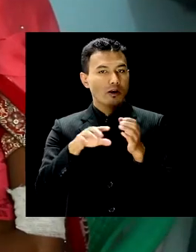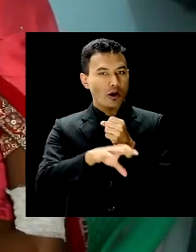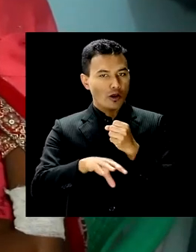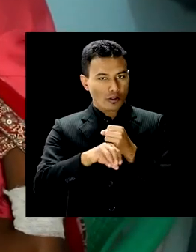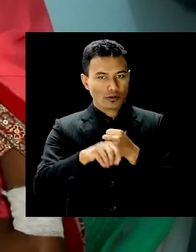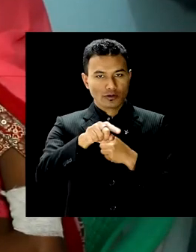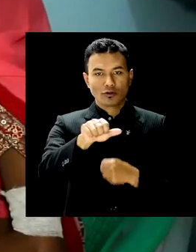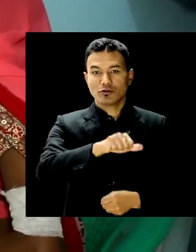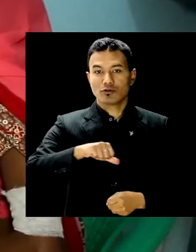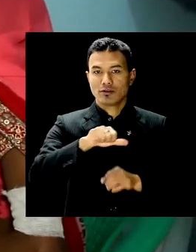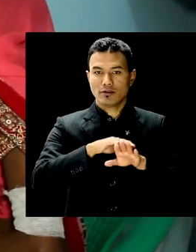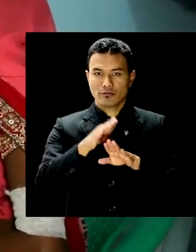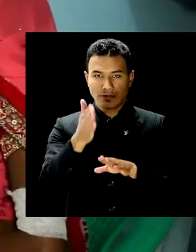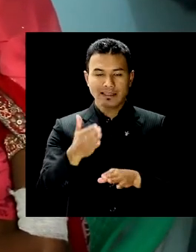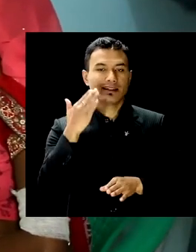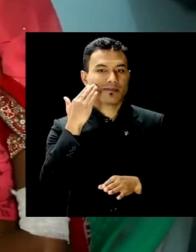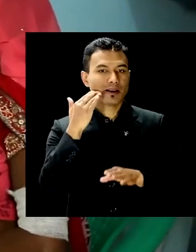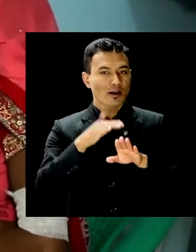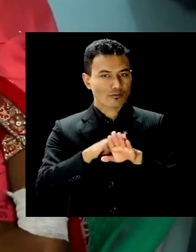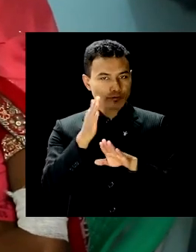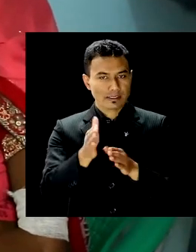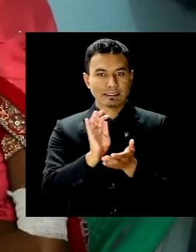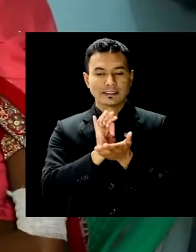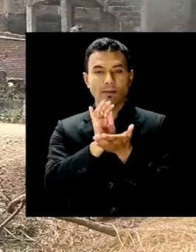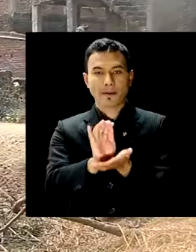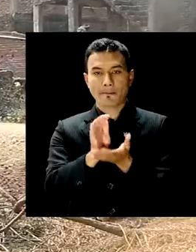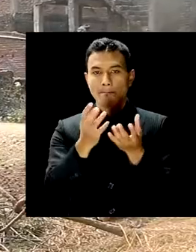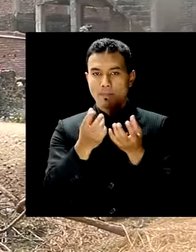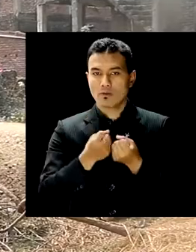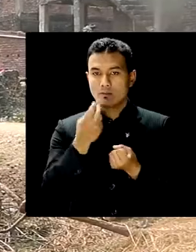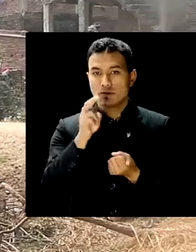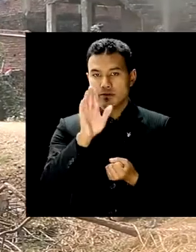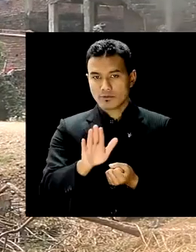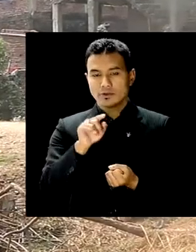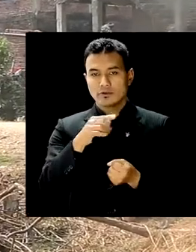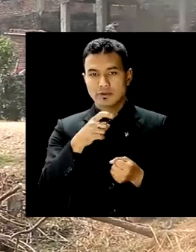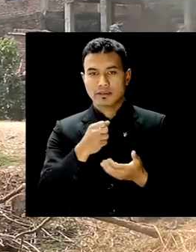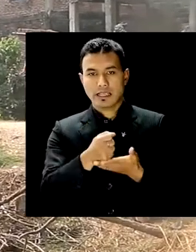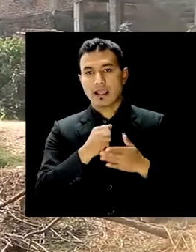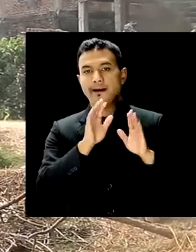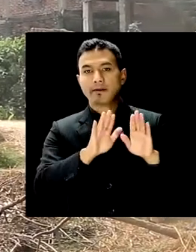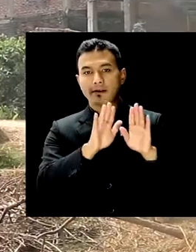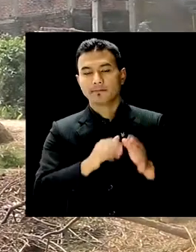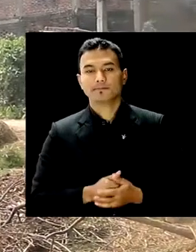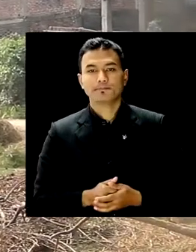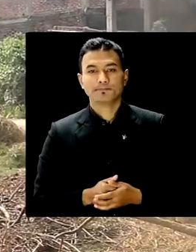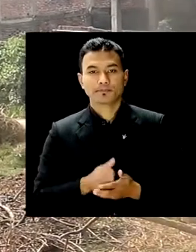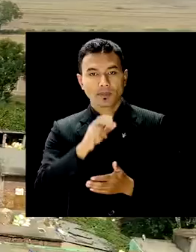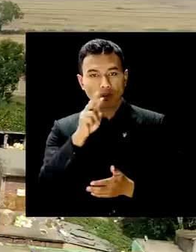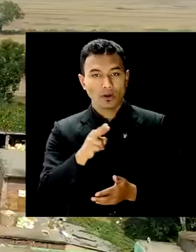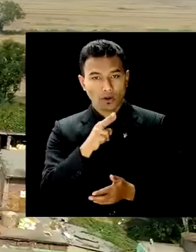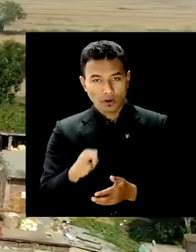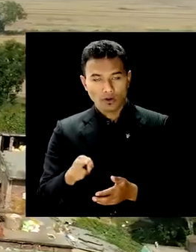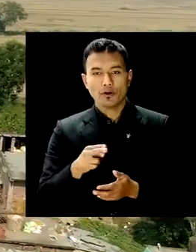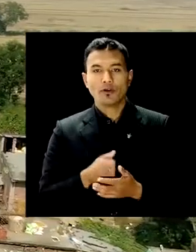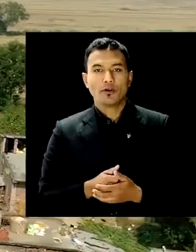जुन जनताहरूले अथवा महिलाहरूले जुन सेवा पाएछन् त्यसको लागि आभार व्यक्त गर्न चाहन्छौँ, र